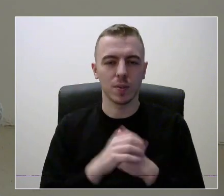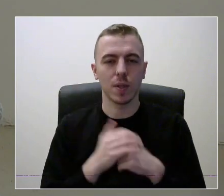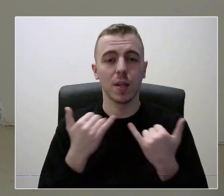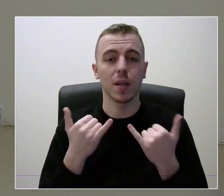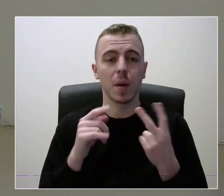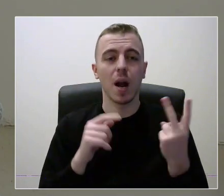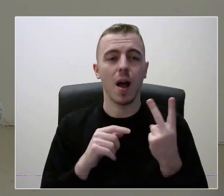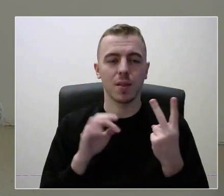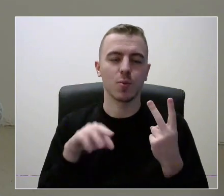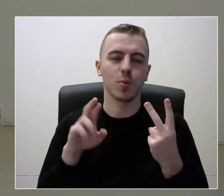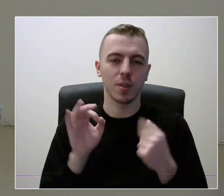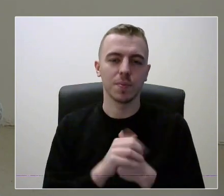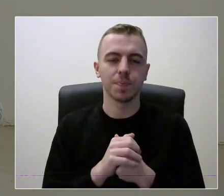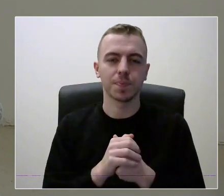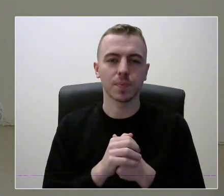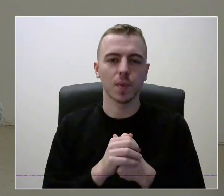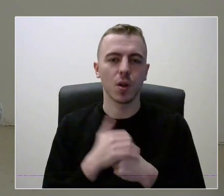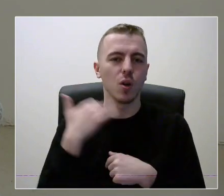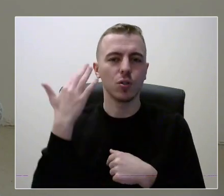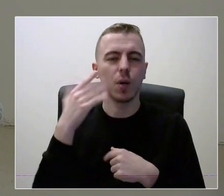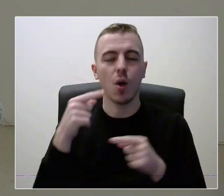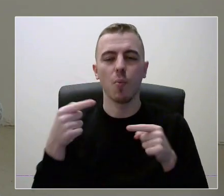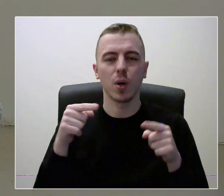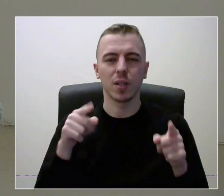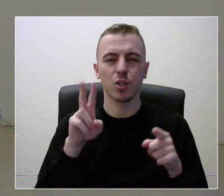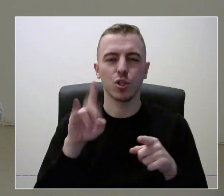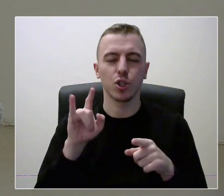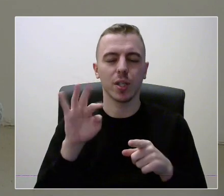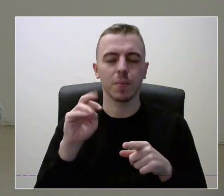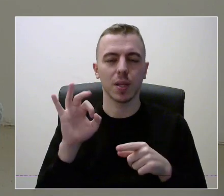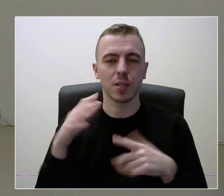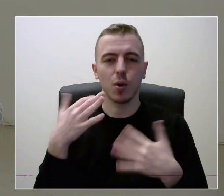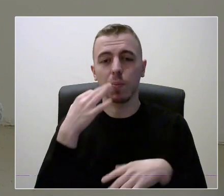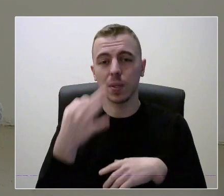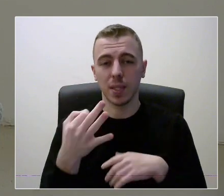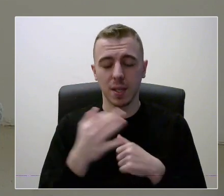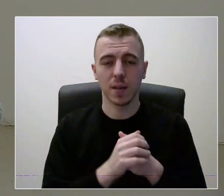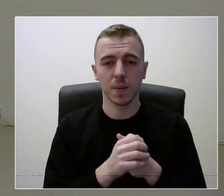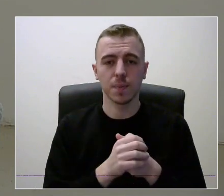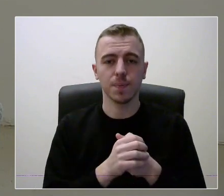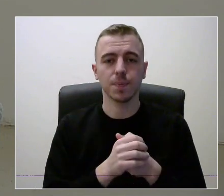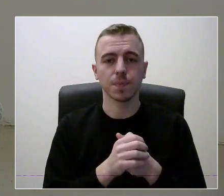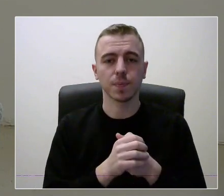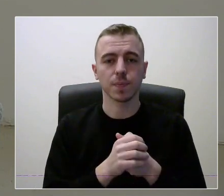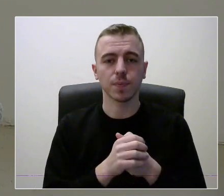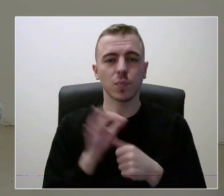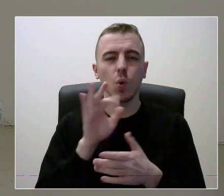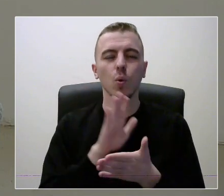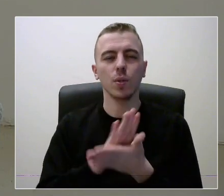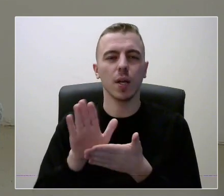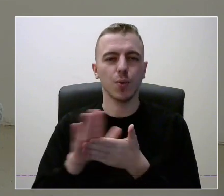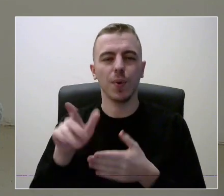turą. Ką mano oponentas, gerbiamas Žygimantas ir pakomentavo, dėl to skaidrumo visada